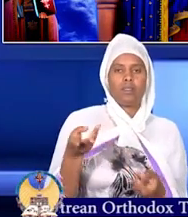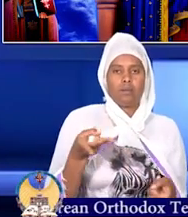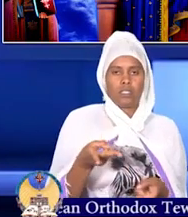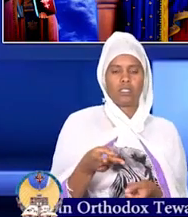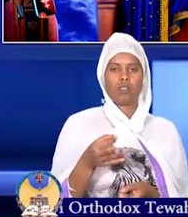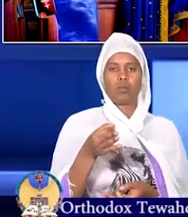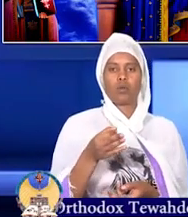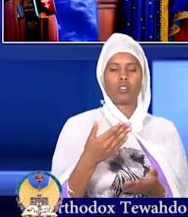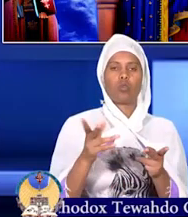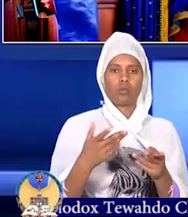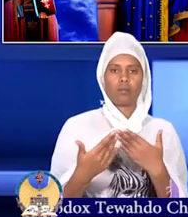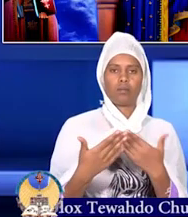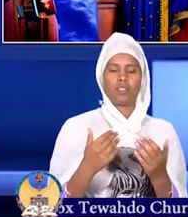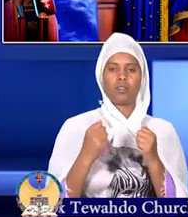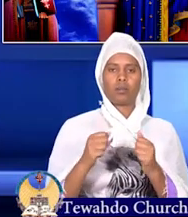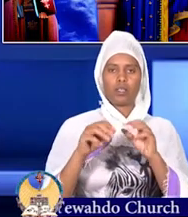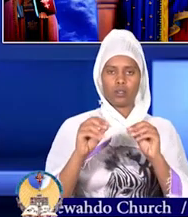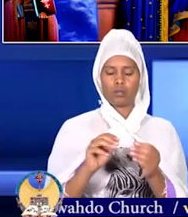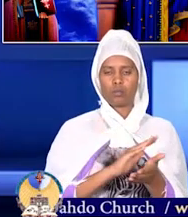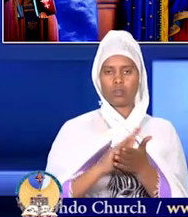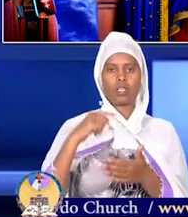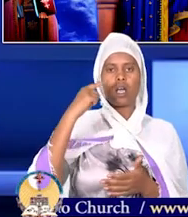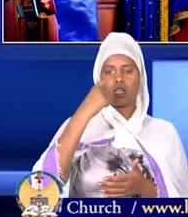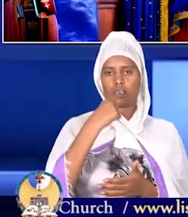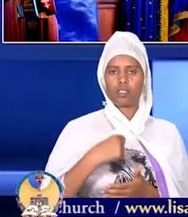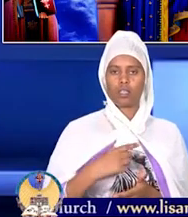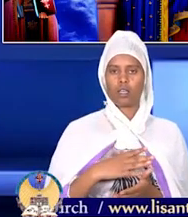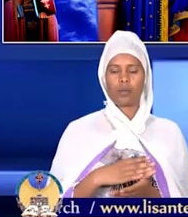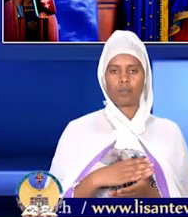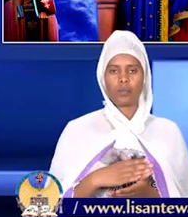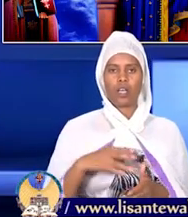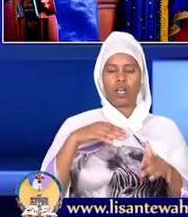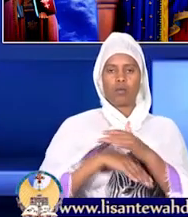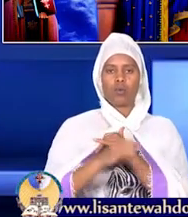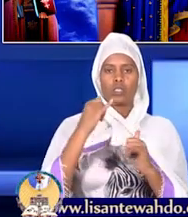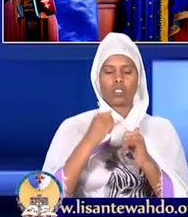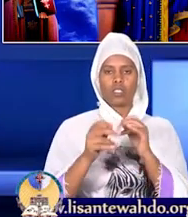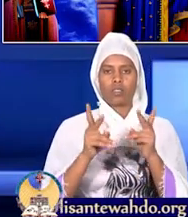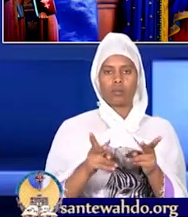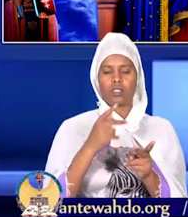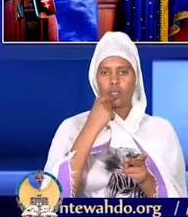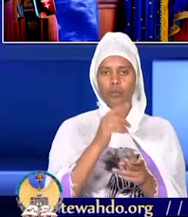ምምሳል ንእግዚኣብሄር ምምሳል ስለ ዝኾነ ብንፁር ቃላት ገሊፅልና ኣሎ።